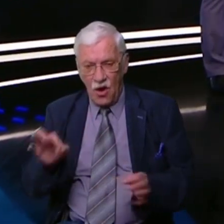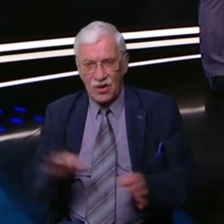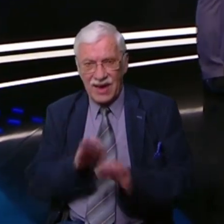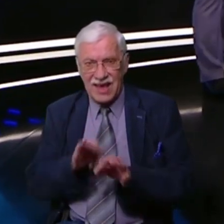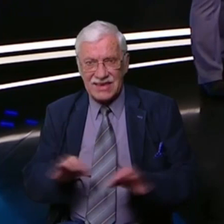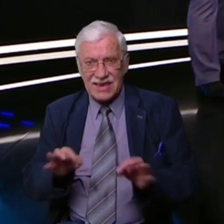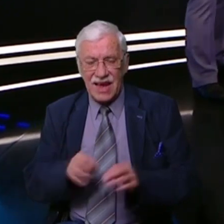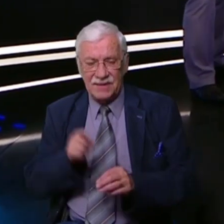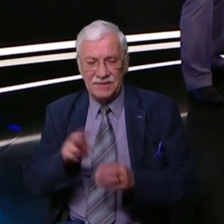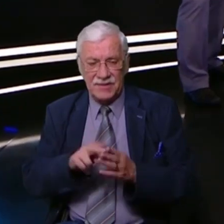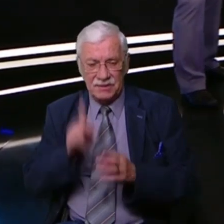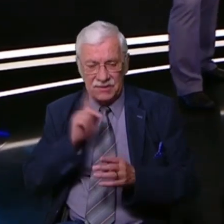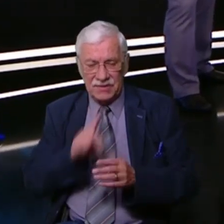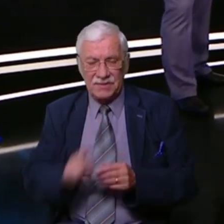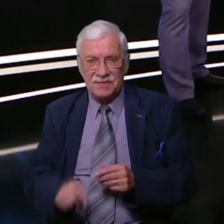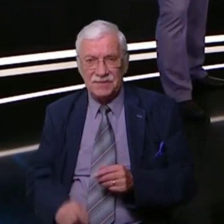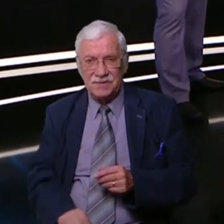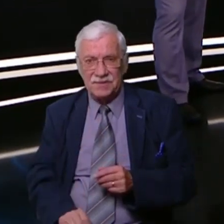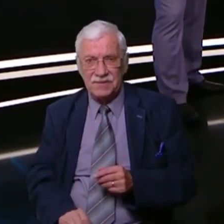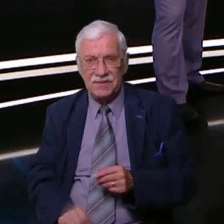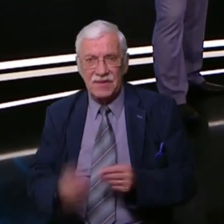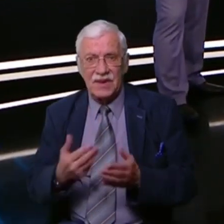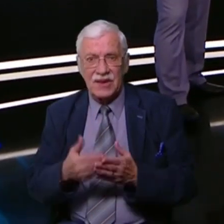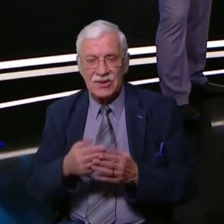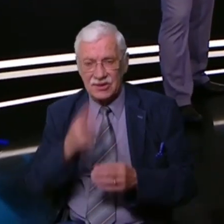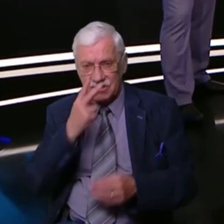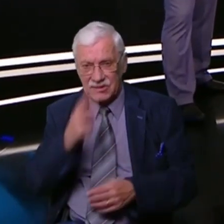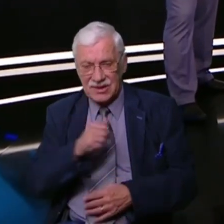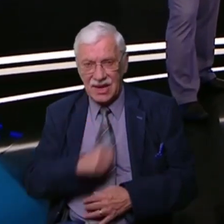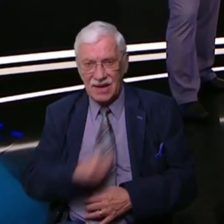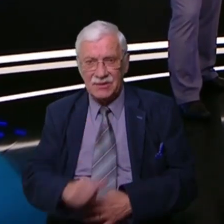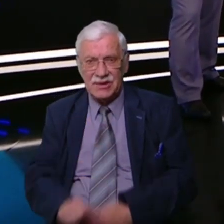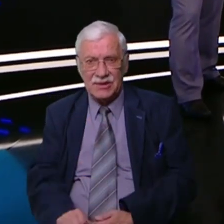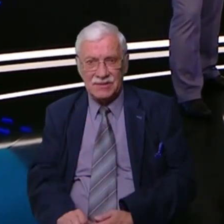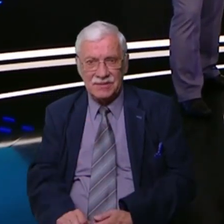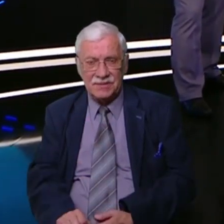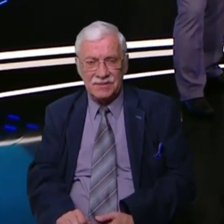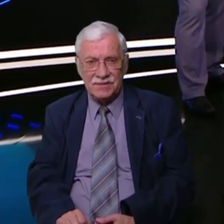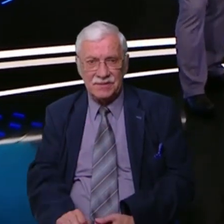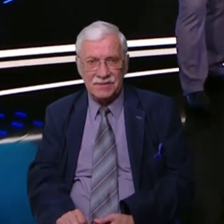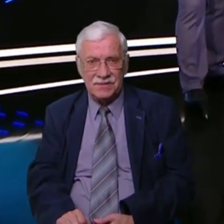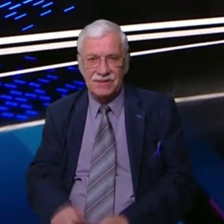i to dosłownie i w przenośni. A dlaczego? Zobaczmy sobie więcej w materiale.